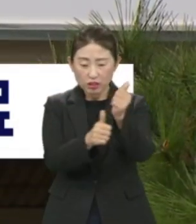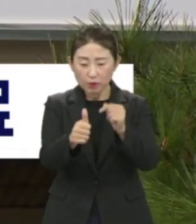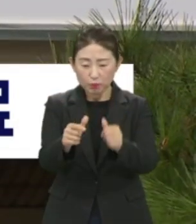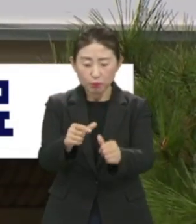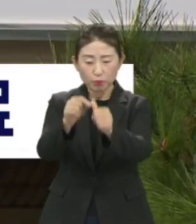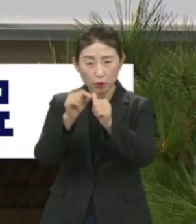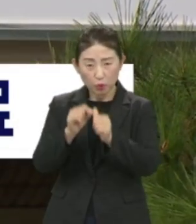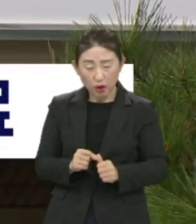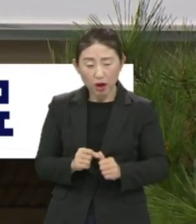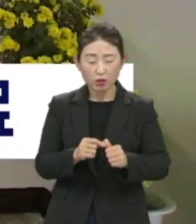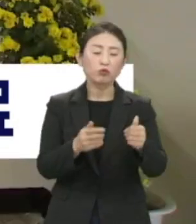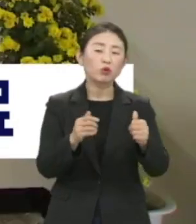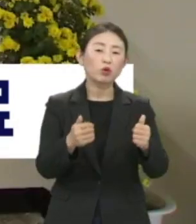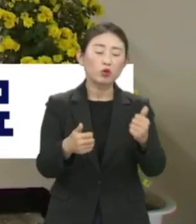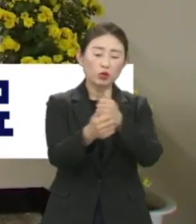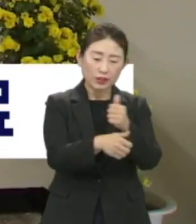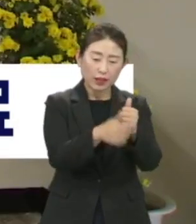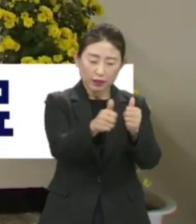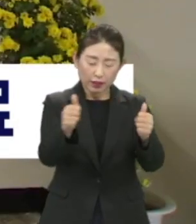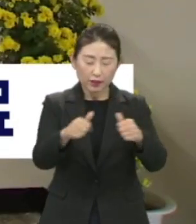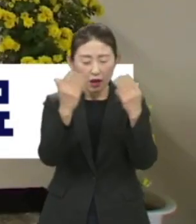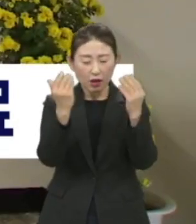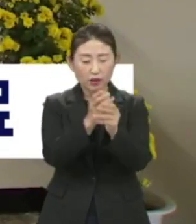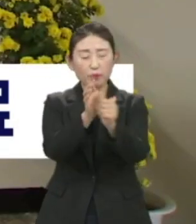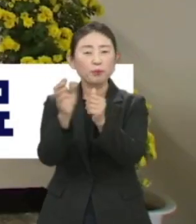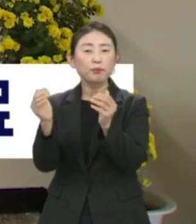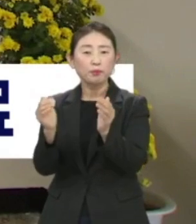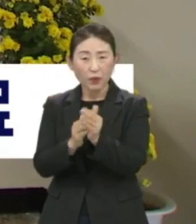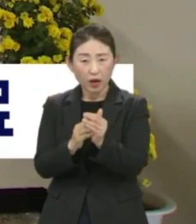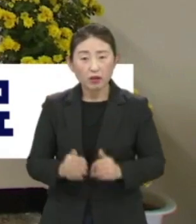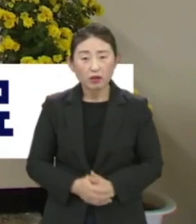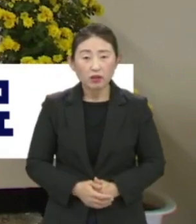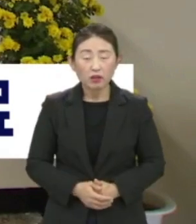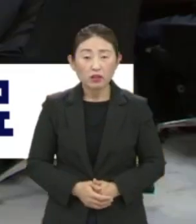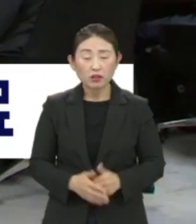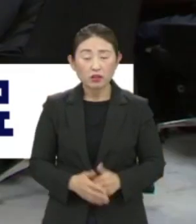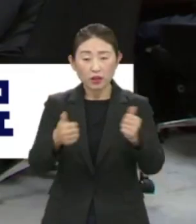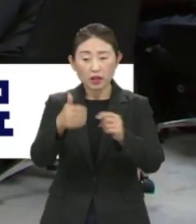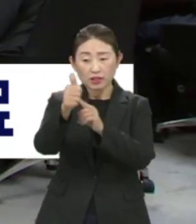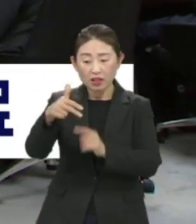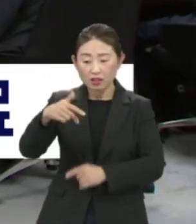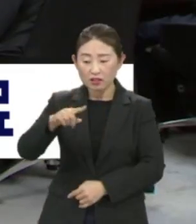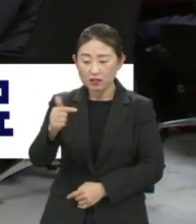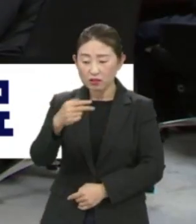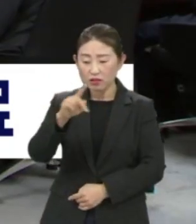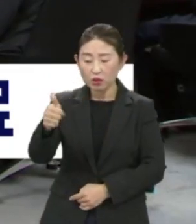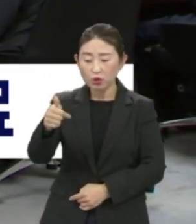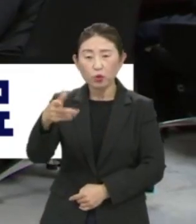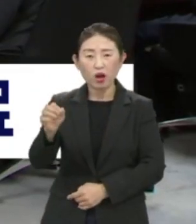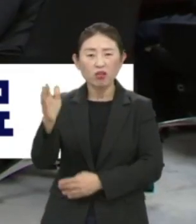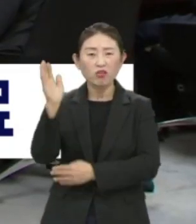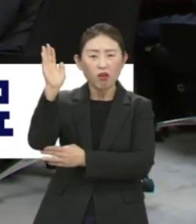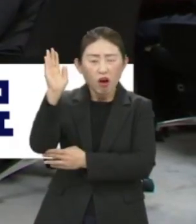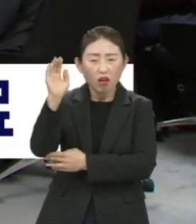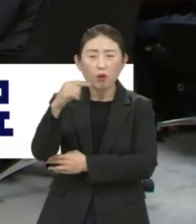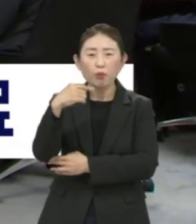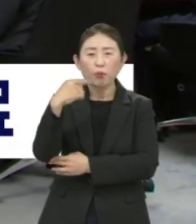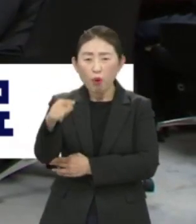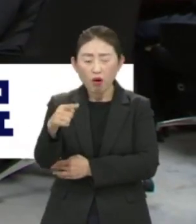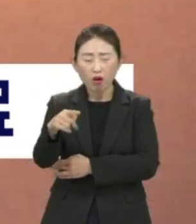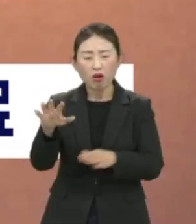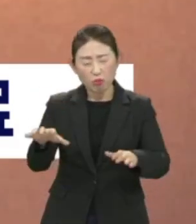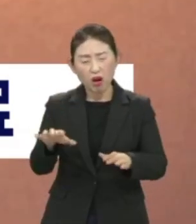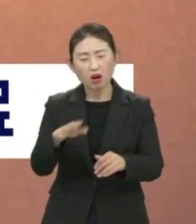선출하며 원구성을 마쳤습니다 대덕구 위에 전석 광 의장은 원구성 지연에 대한 지적과 우려를 무겁게